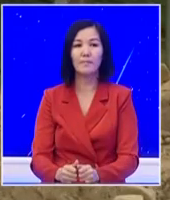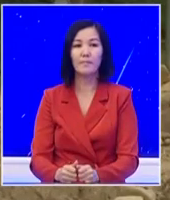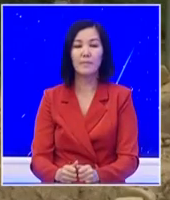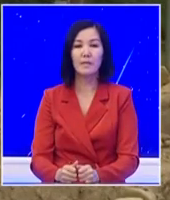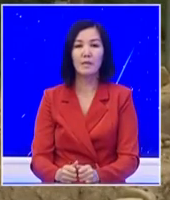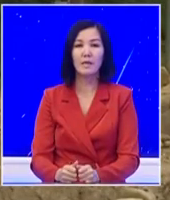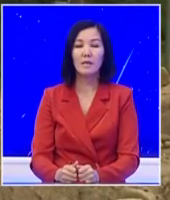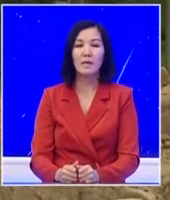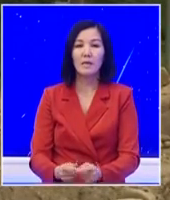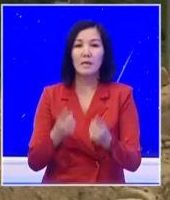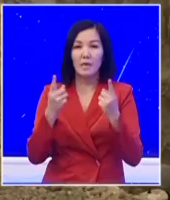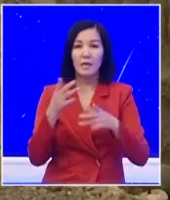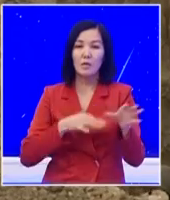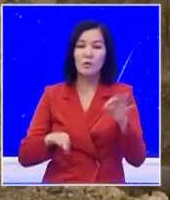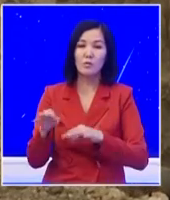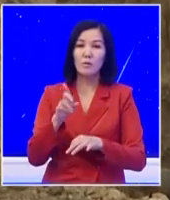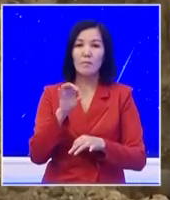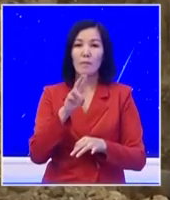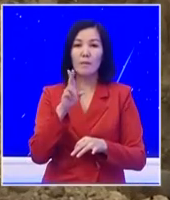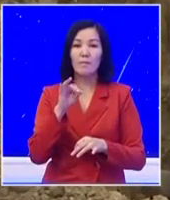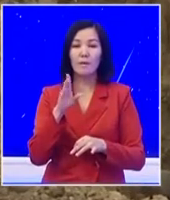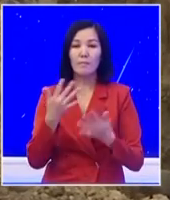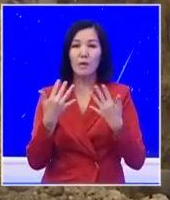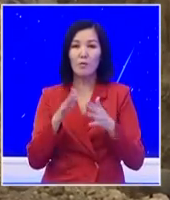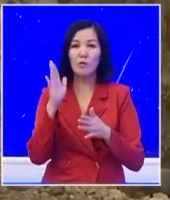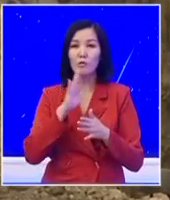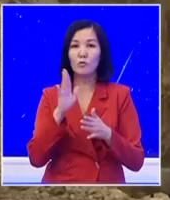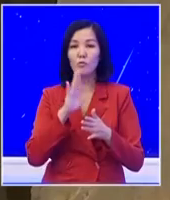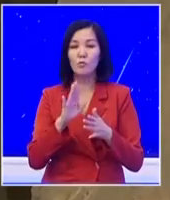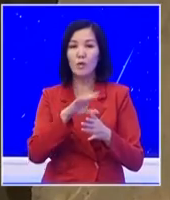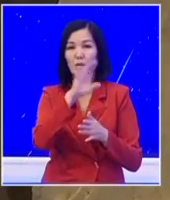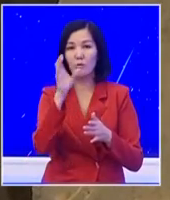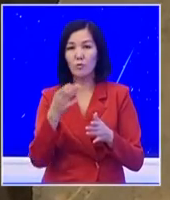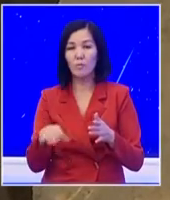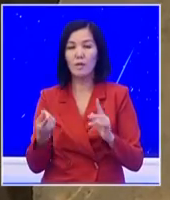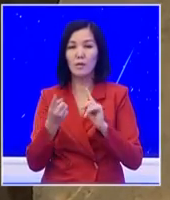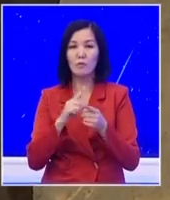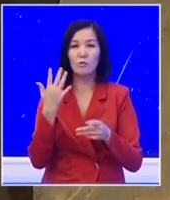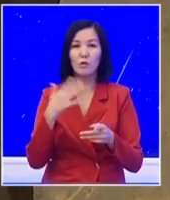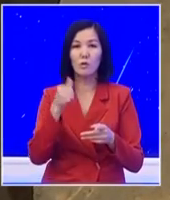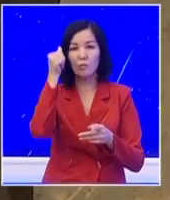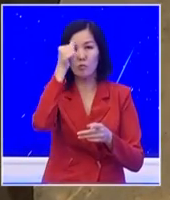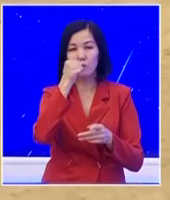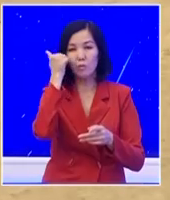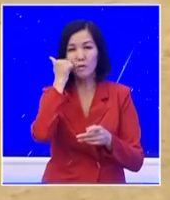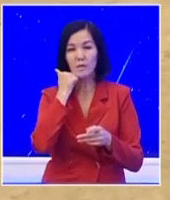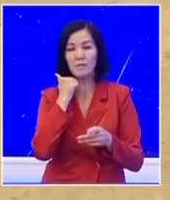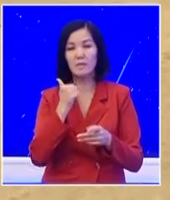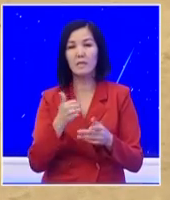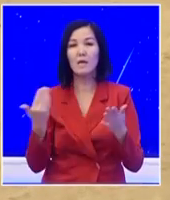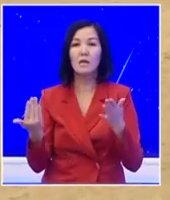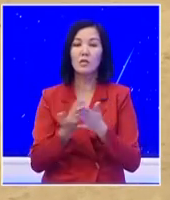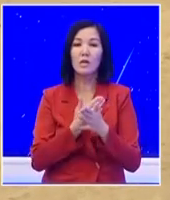Ауданда қолға алынған ірі жобаның бірі Балпықпи ауылындағы ауыз су жүйелерін ауыстыру. Қазіргісі 50 жылдан бері қолданылып келеді.